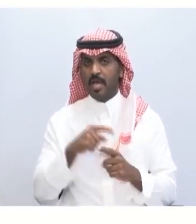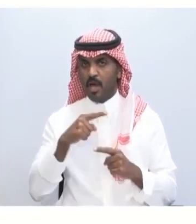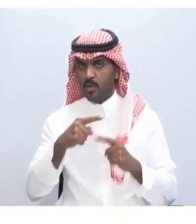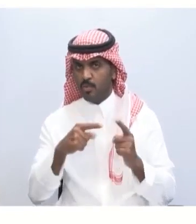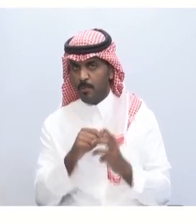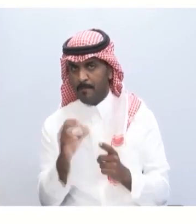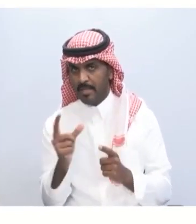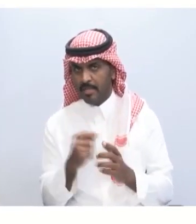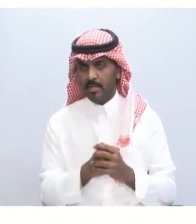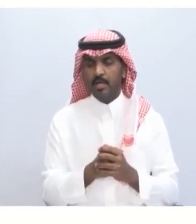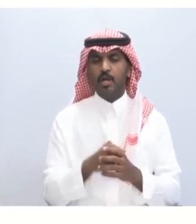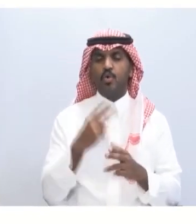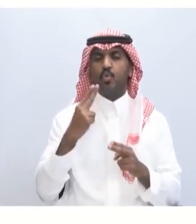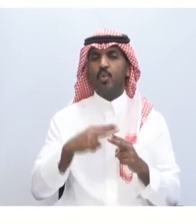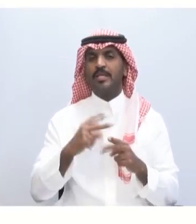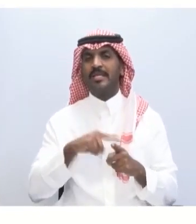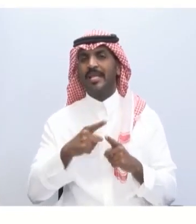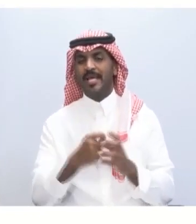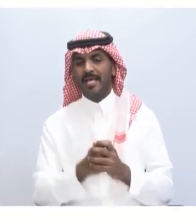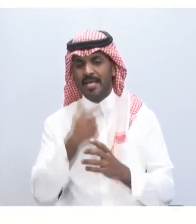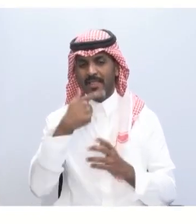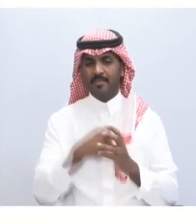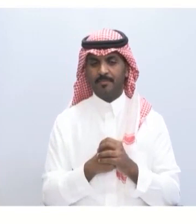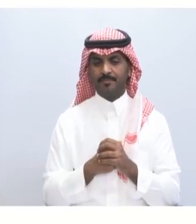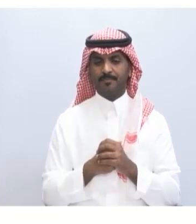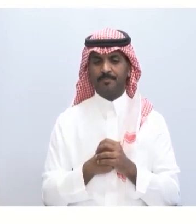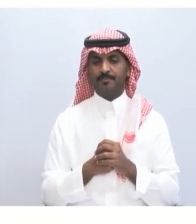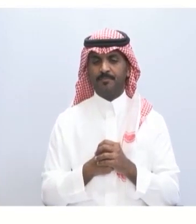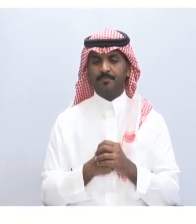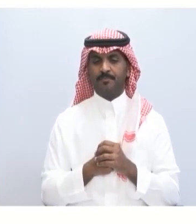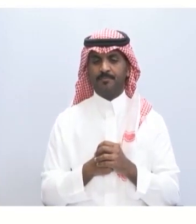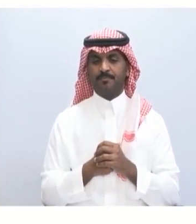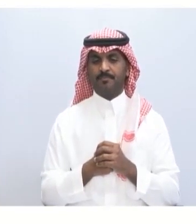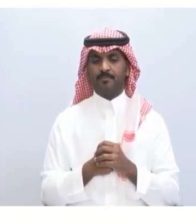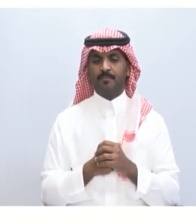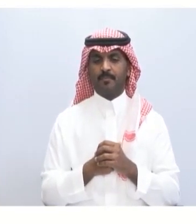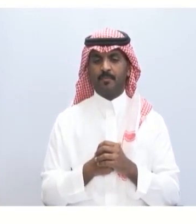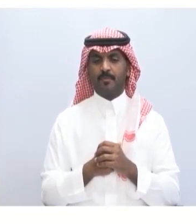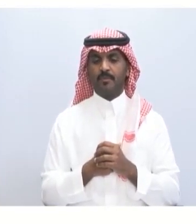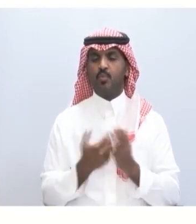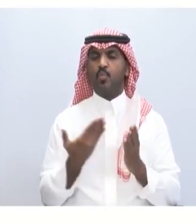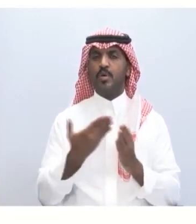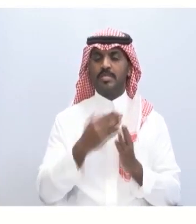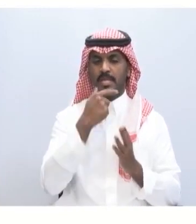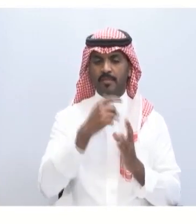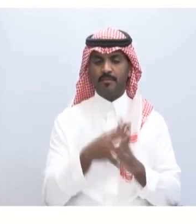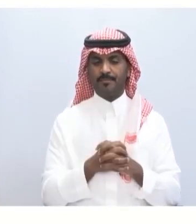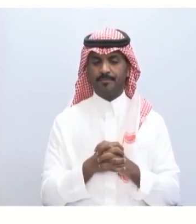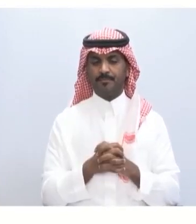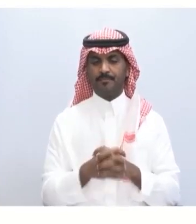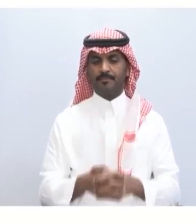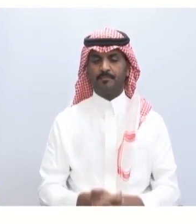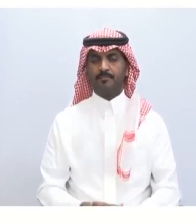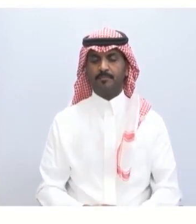الكويت الى ان وصل الى الرياض في تحركه من الكويت الى ان وصل الى الرياض ابنائي